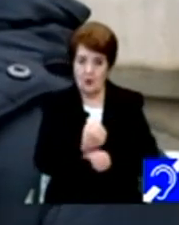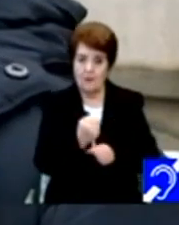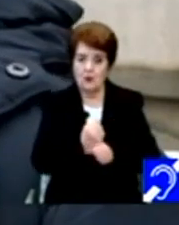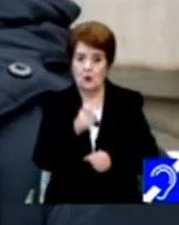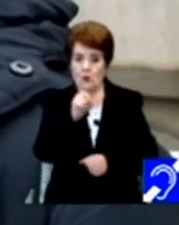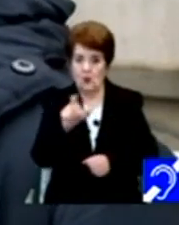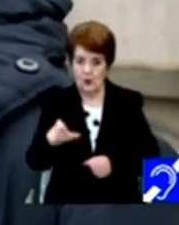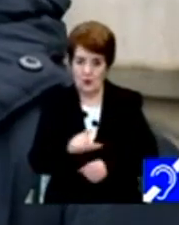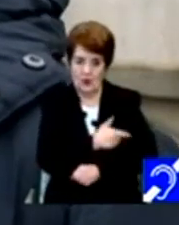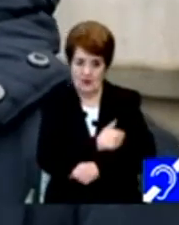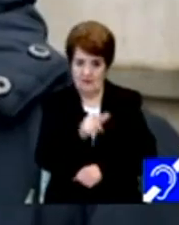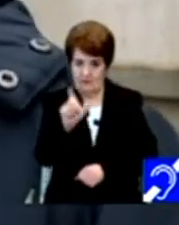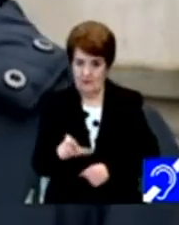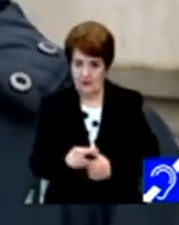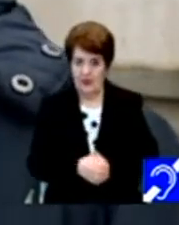din spital.